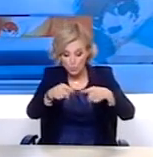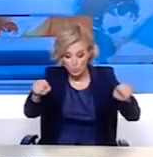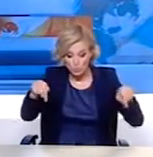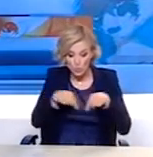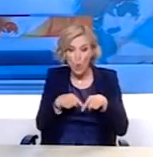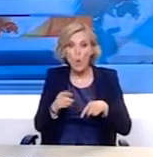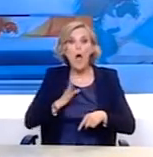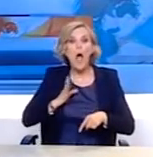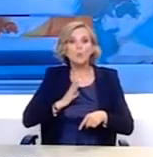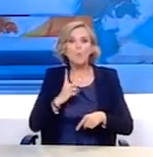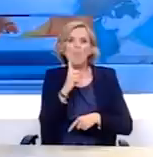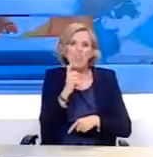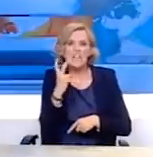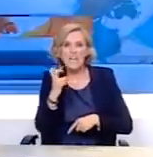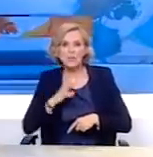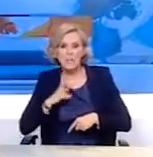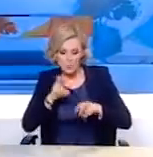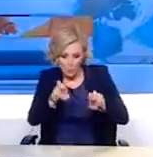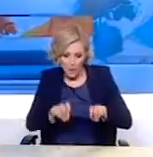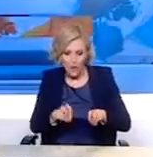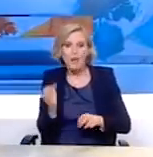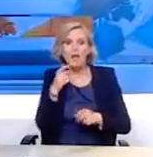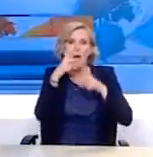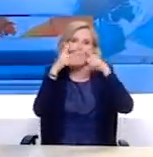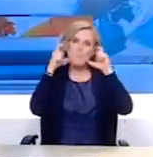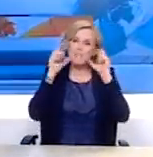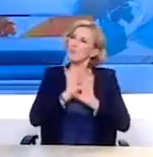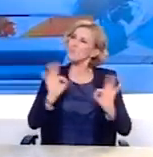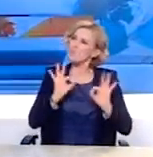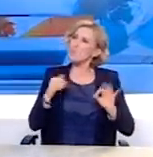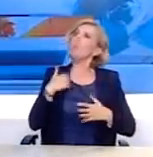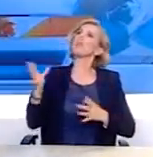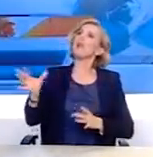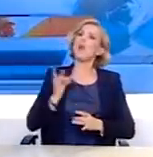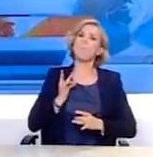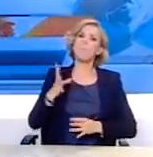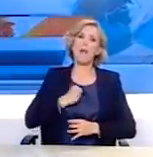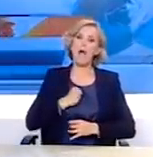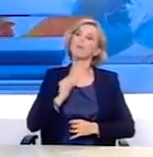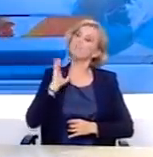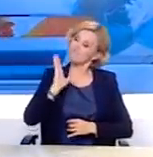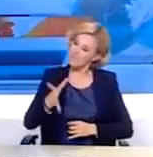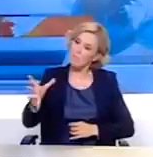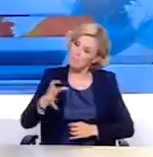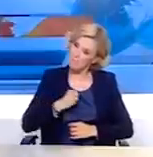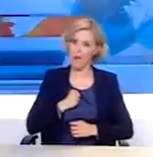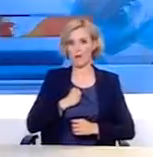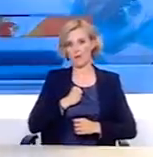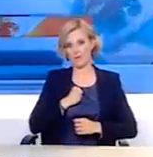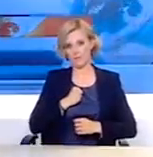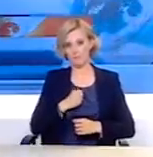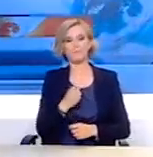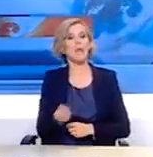κοινότητα, όπως αυτή τη στιγμή σε κάποιες χώρες της Ευρώπης. Έκρινα πως το θέμα είναι σημαντικό και αύριο θα σας αναφέρω την